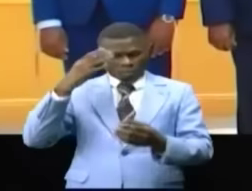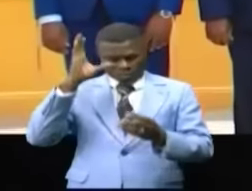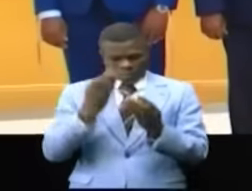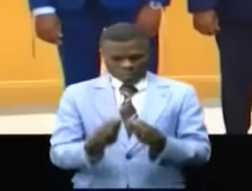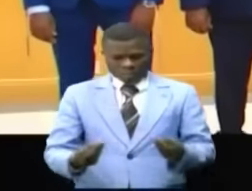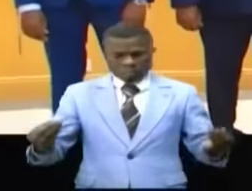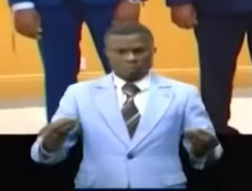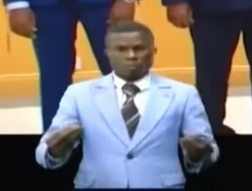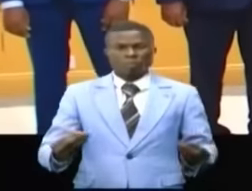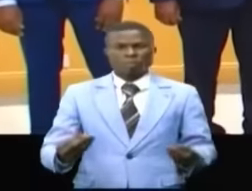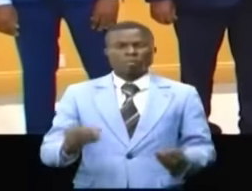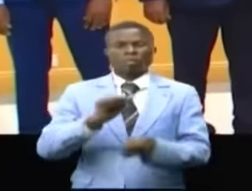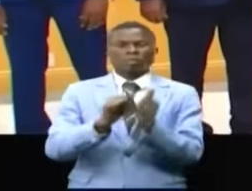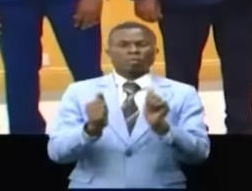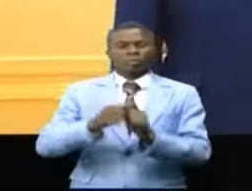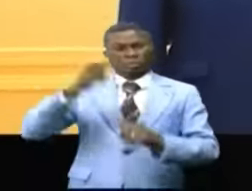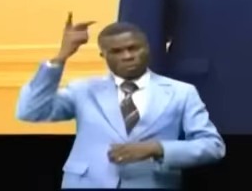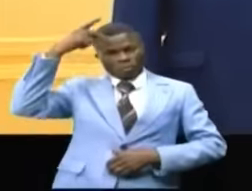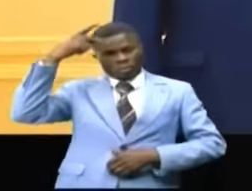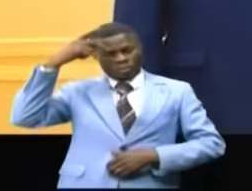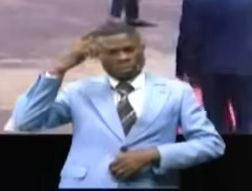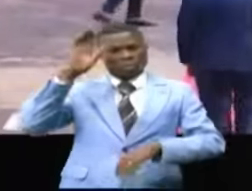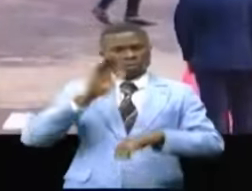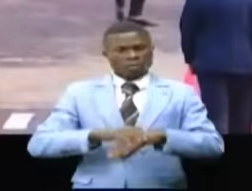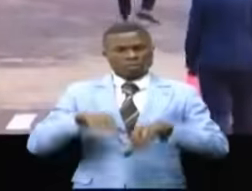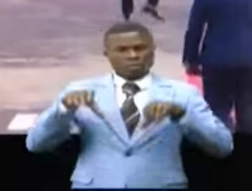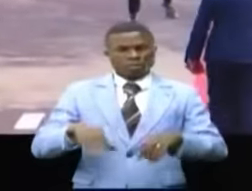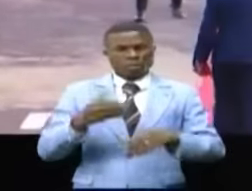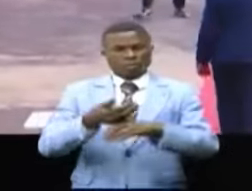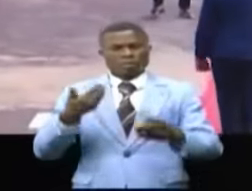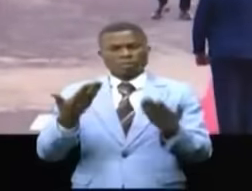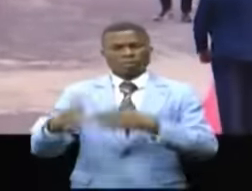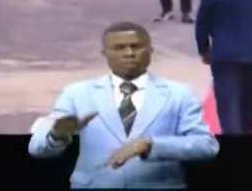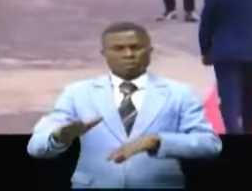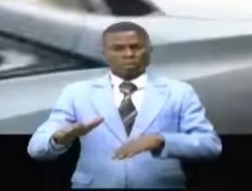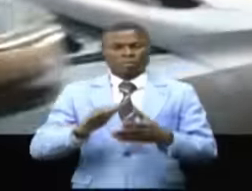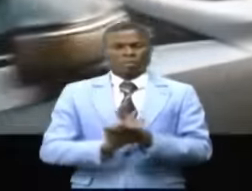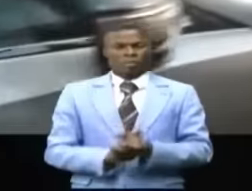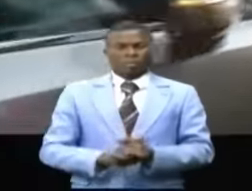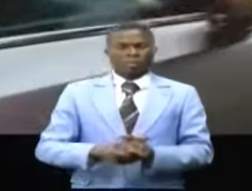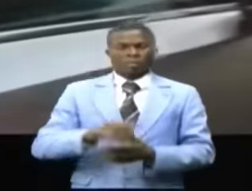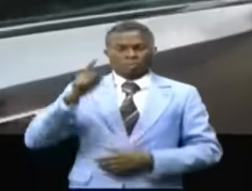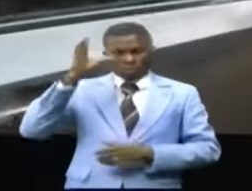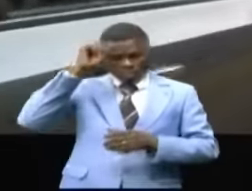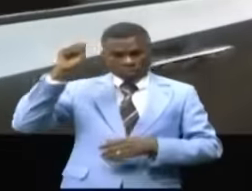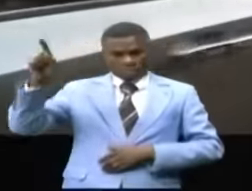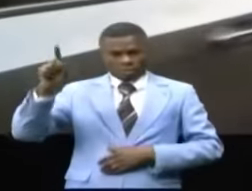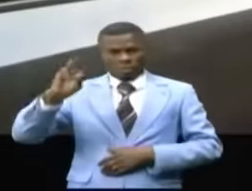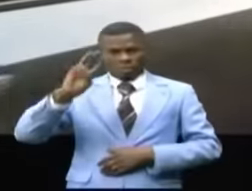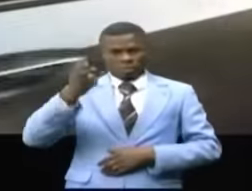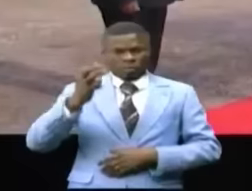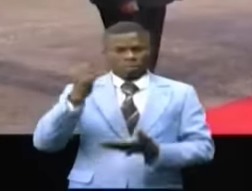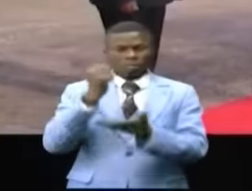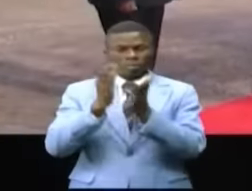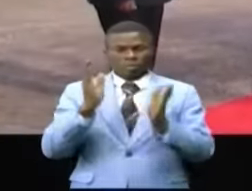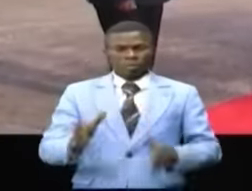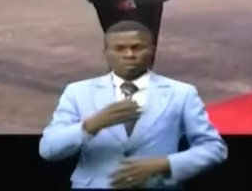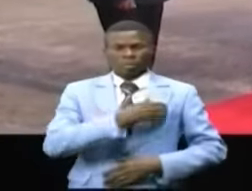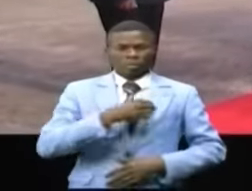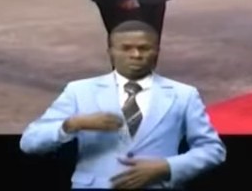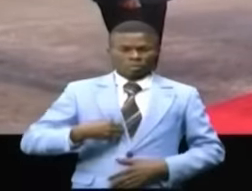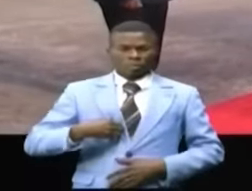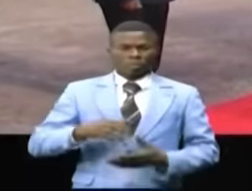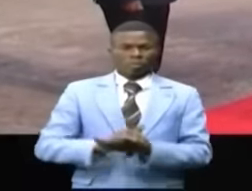solutions à la crise politique qui a secoué ces pays après la mort d'Idriss Déby. Enfin, la troisième, c'est Mme